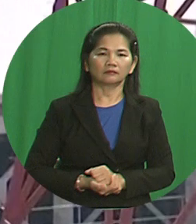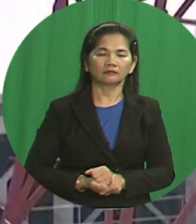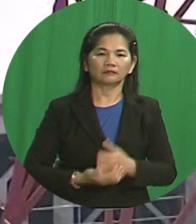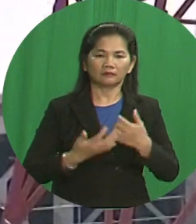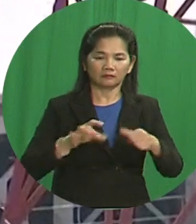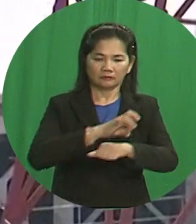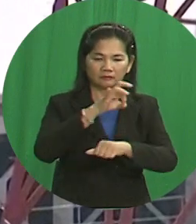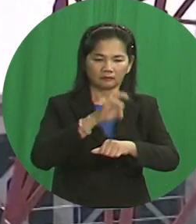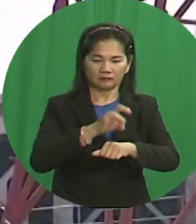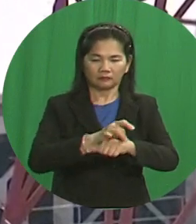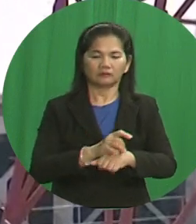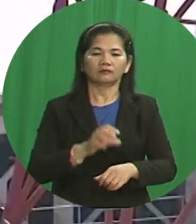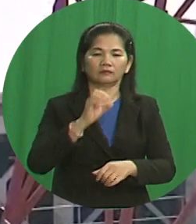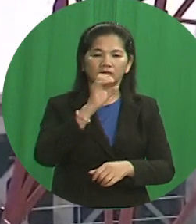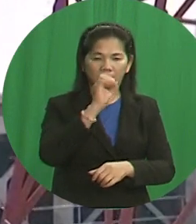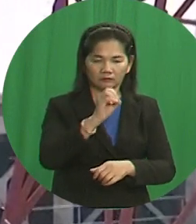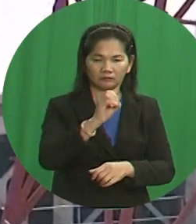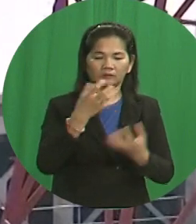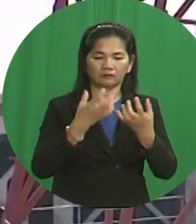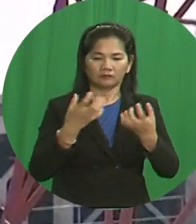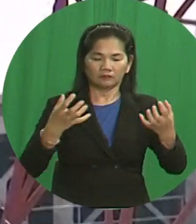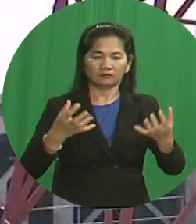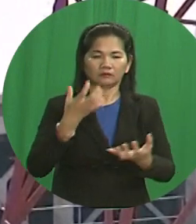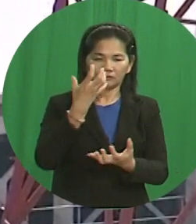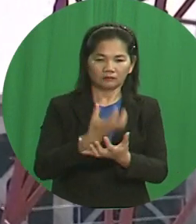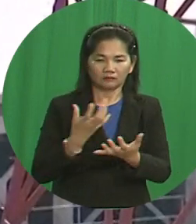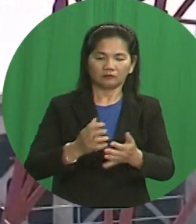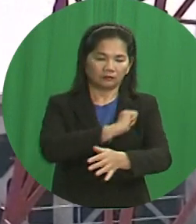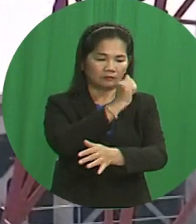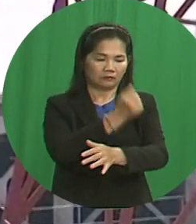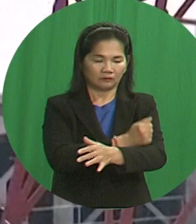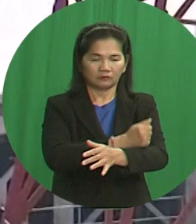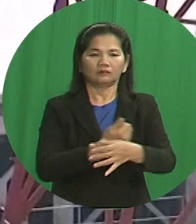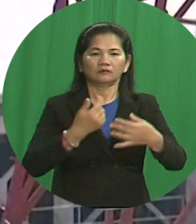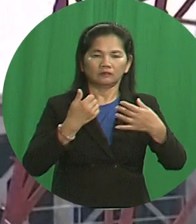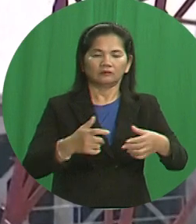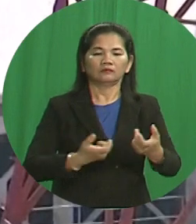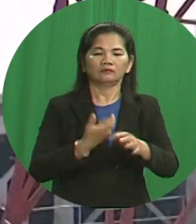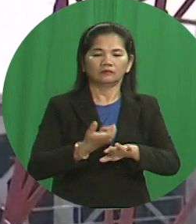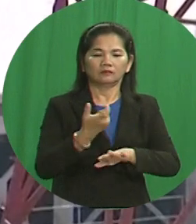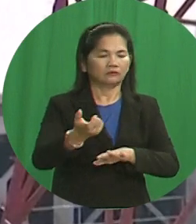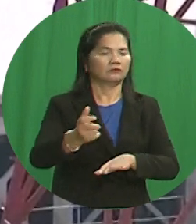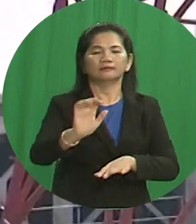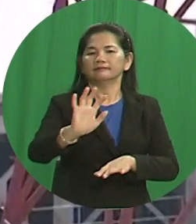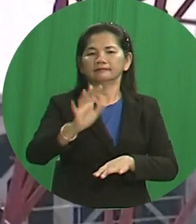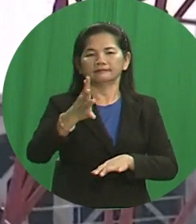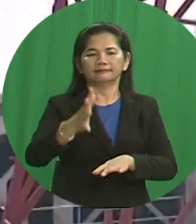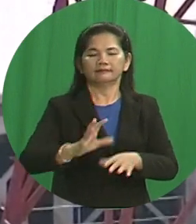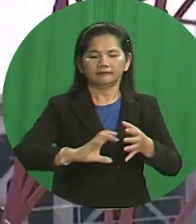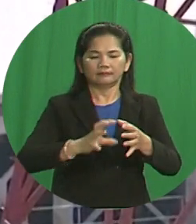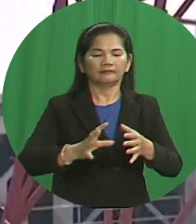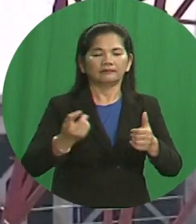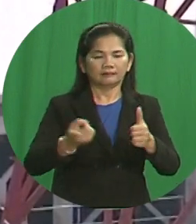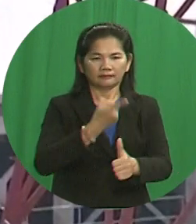នៅពេលរាប់ដល់ចំណុចសូន្យឧបករណ៍បង្កើនថាមពលនៅចំហៀងនៃរ៉ុកកែតមិនដំណើរការទេដោយមានតែម៉ាស៊ីនមេ